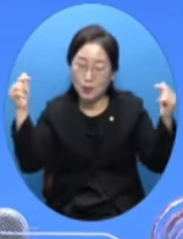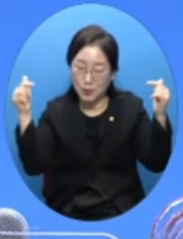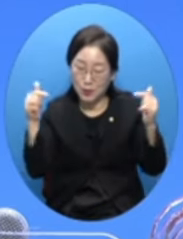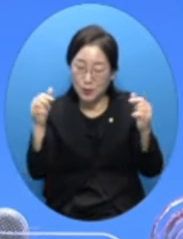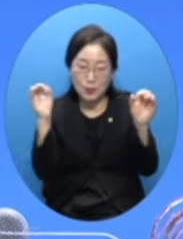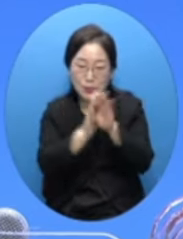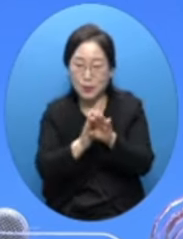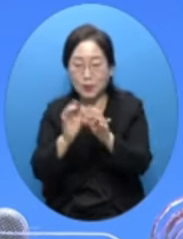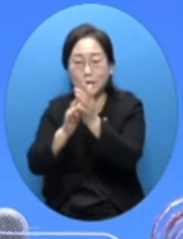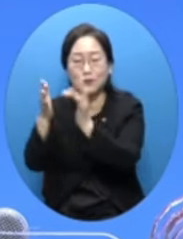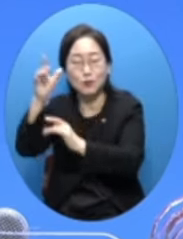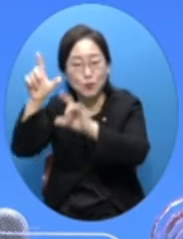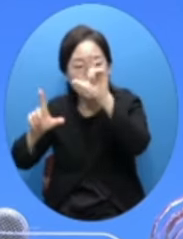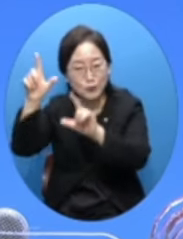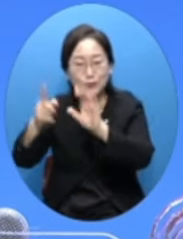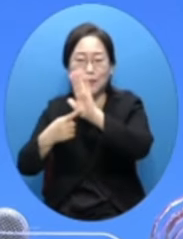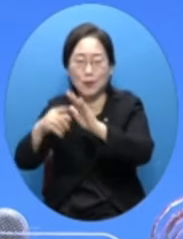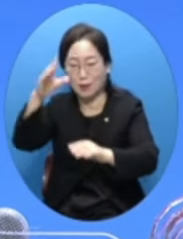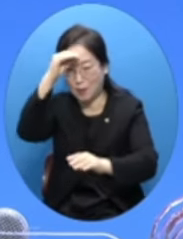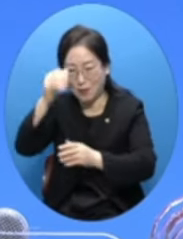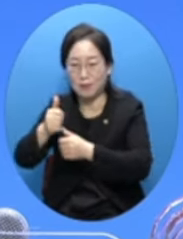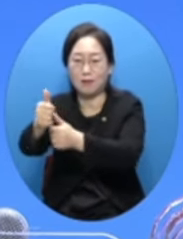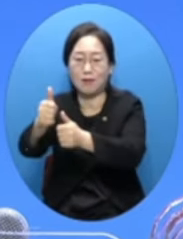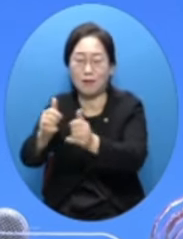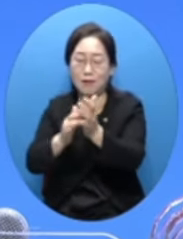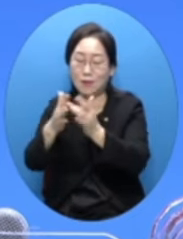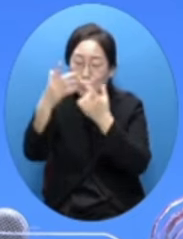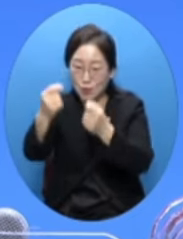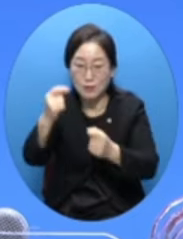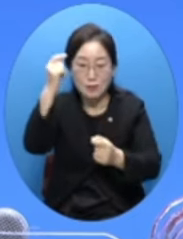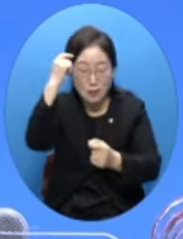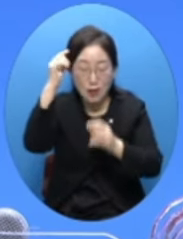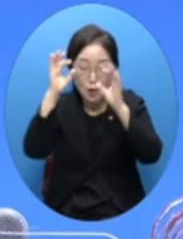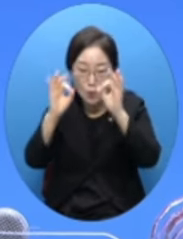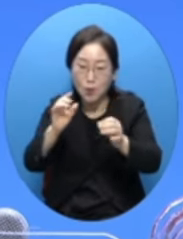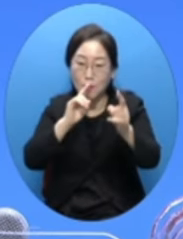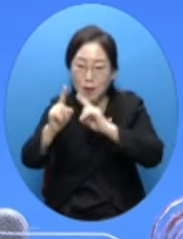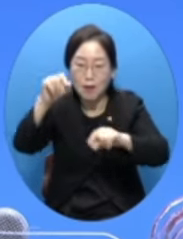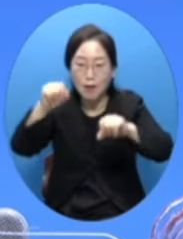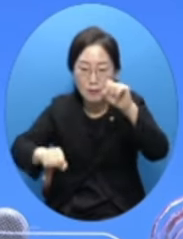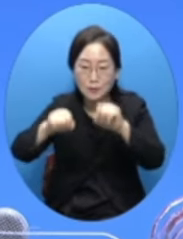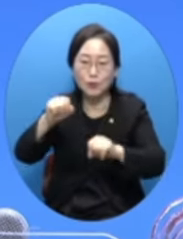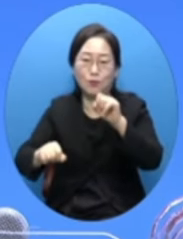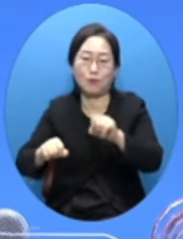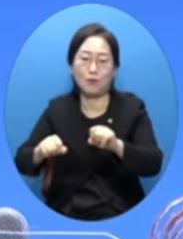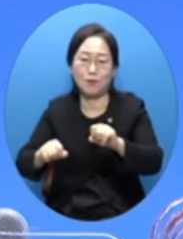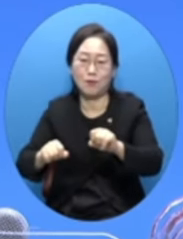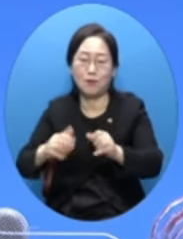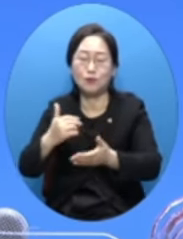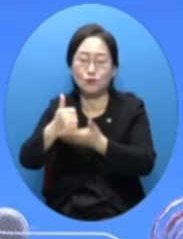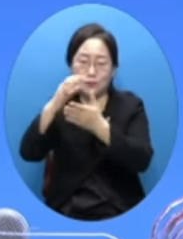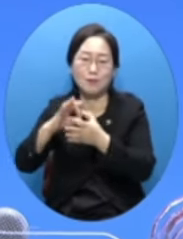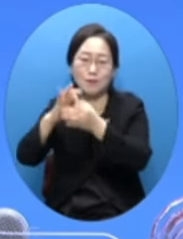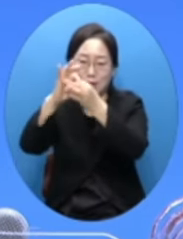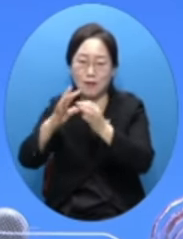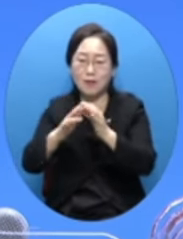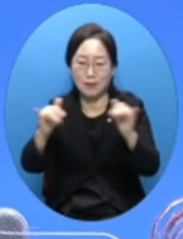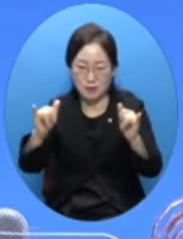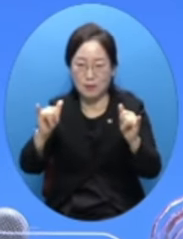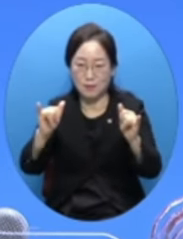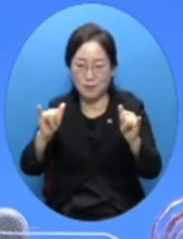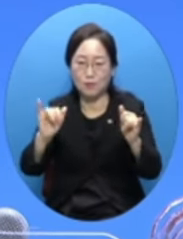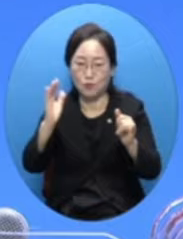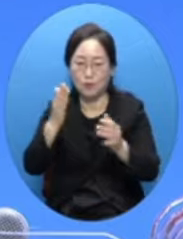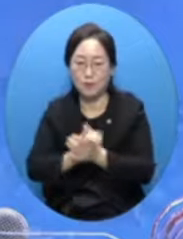예수님을 닮아가게 되고 예수님처럼 생각하고 말하고 보고 듣고 행동하는 주님의 자녀가 되는 것입니다.